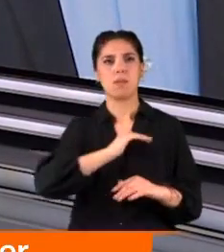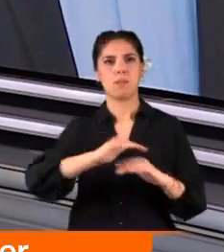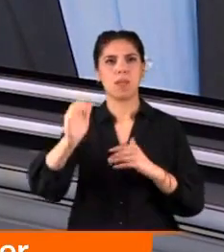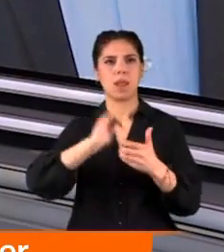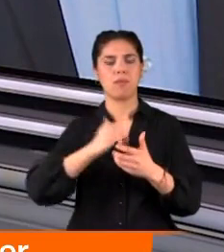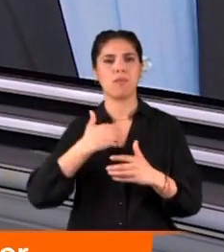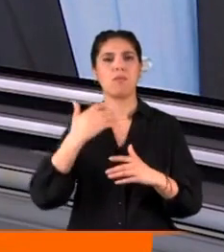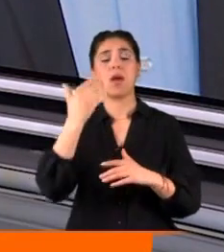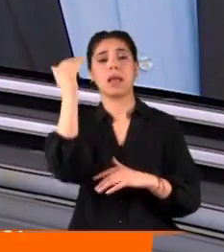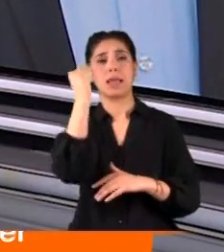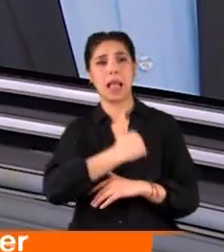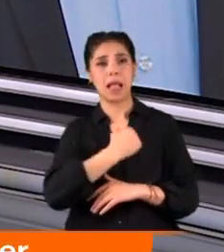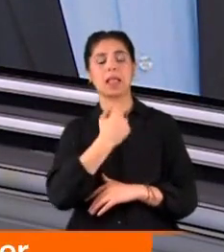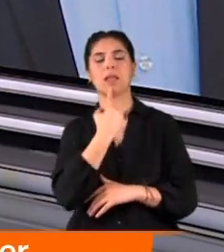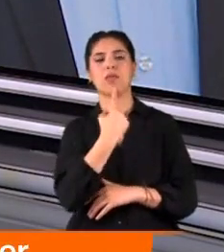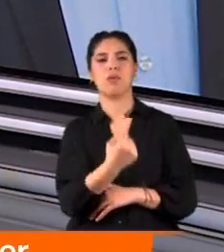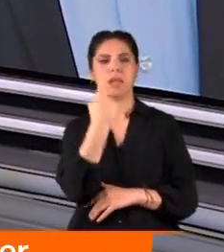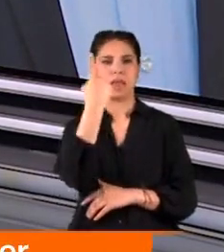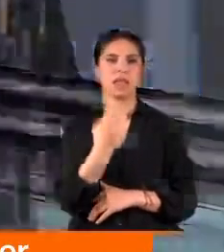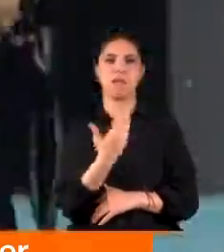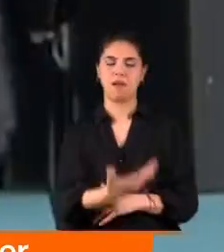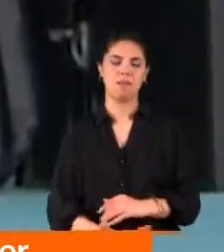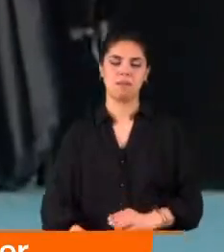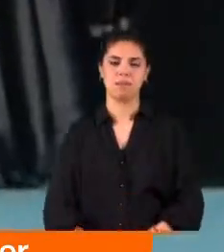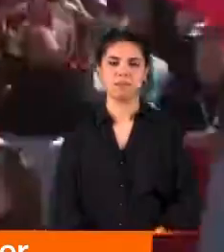kapılarını çaldığını açıkladı ilk kez.